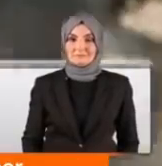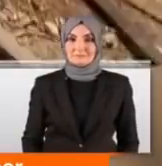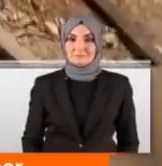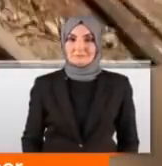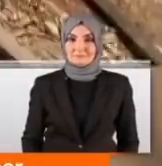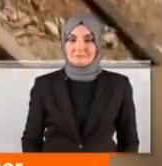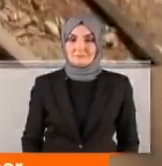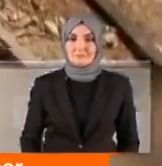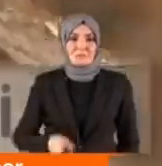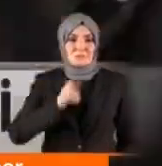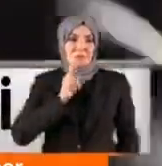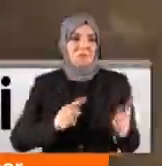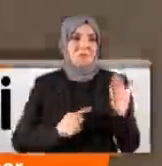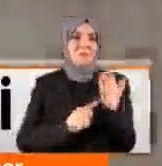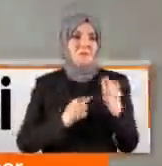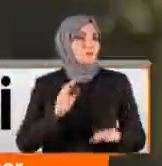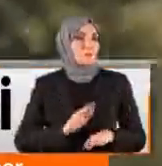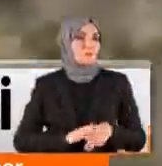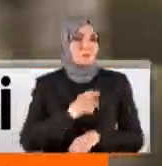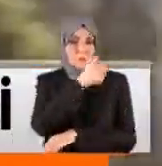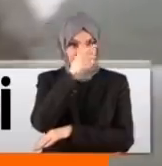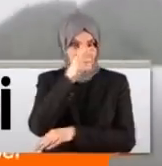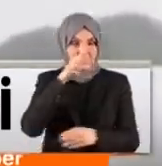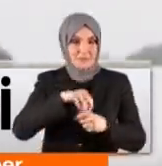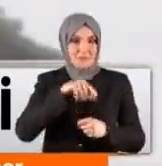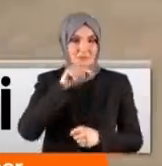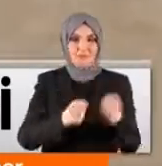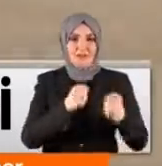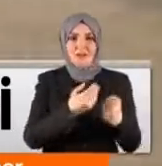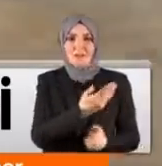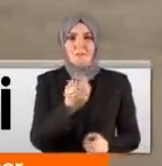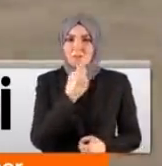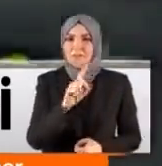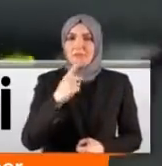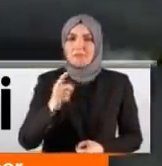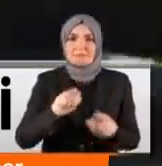son teknoloji kullanılan çekimlerde Arabalar tek tek parçalanıyor